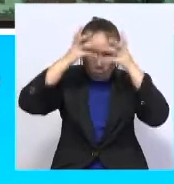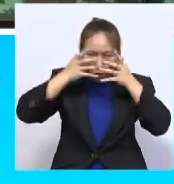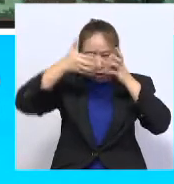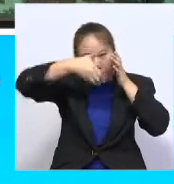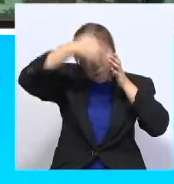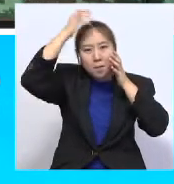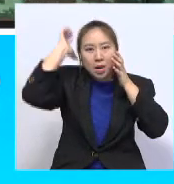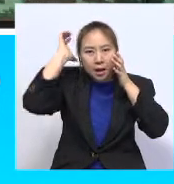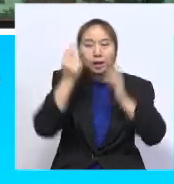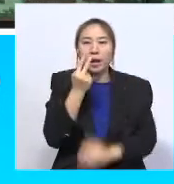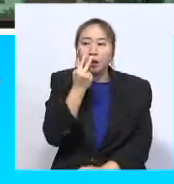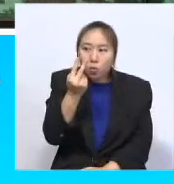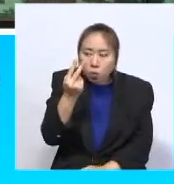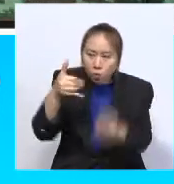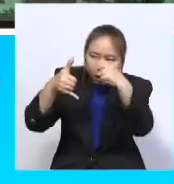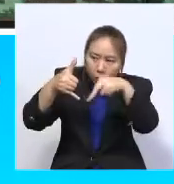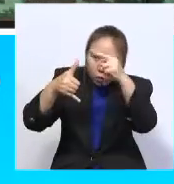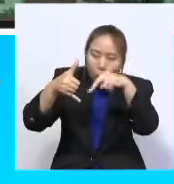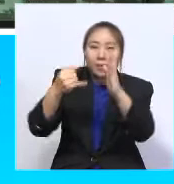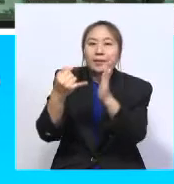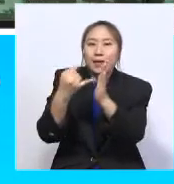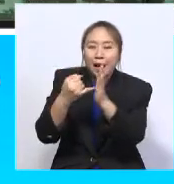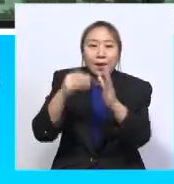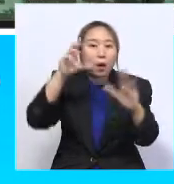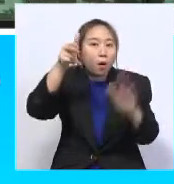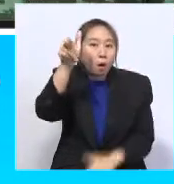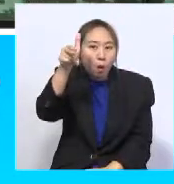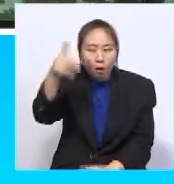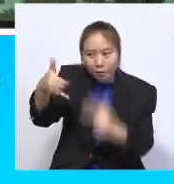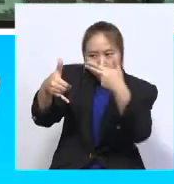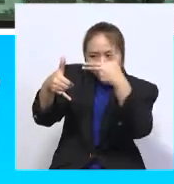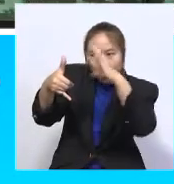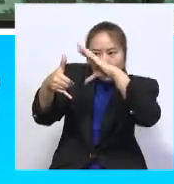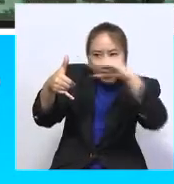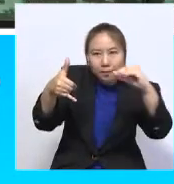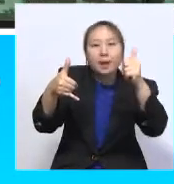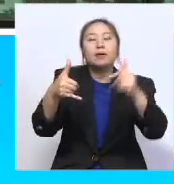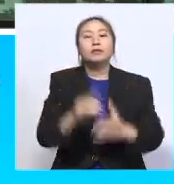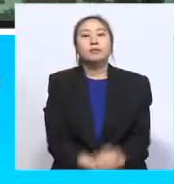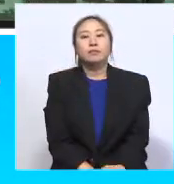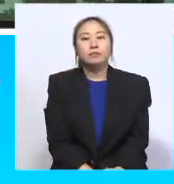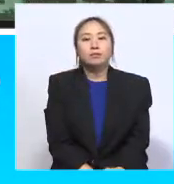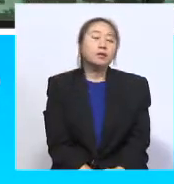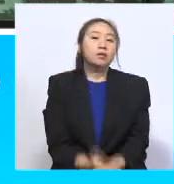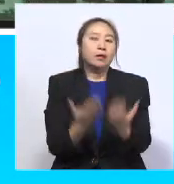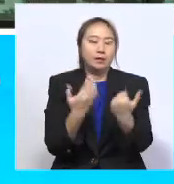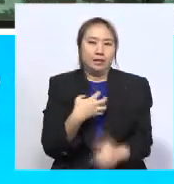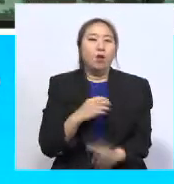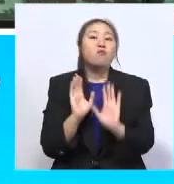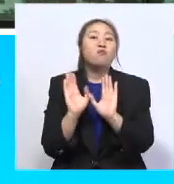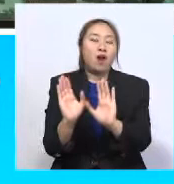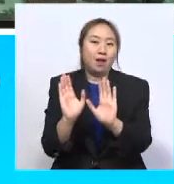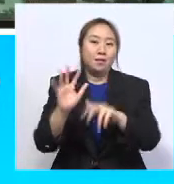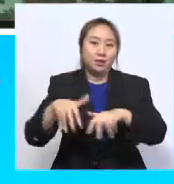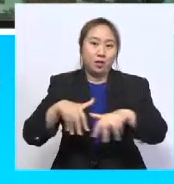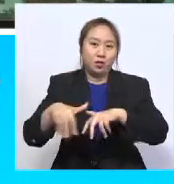ด่านตรวจเพื่อให้มีการง่ายต่อการบันทึกภาพของกล้องต่างๆครับ ทีนี้ครับอยากให้ท่านโฆษกฝากถึงประชาช